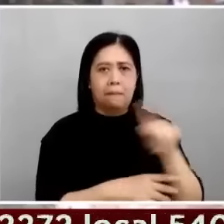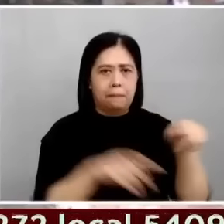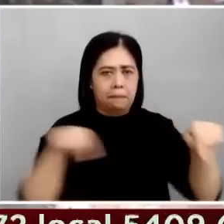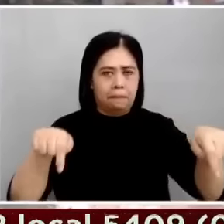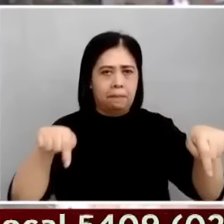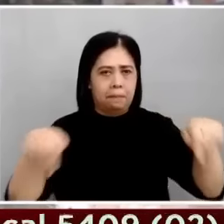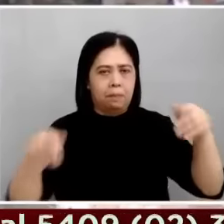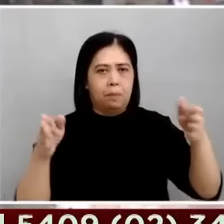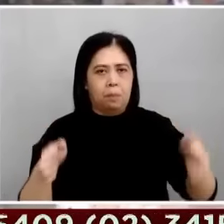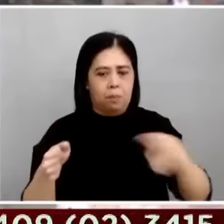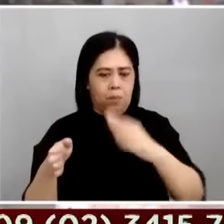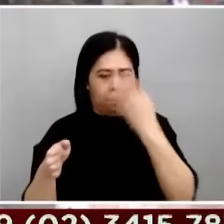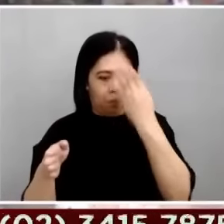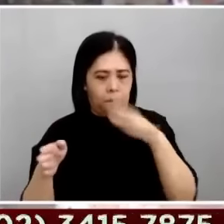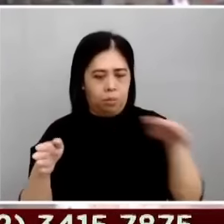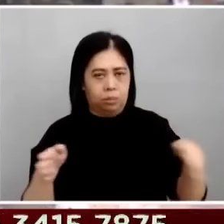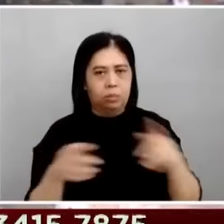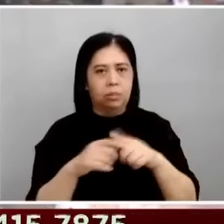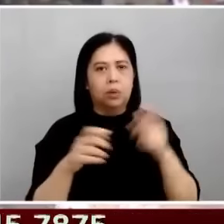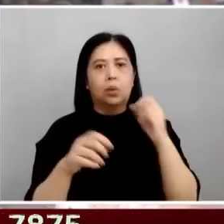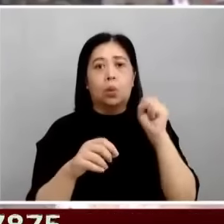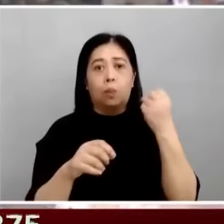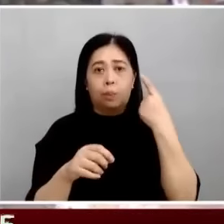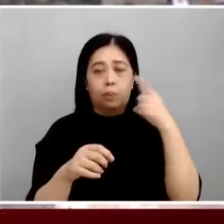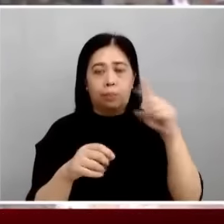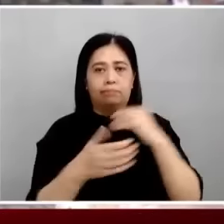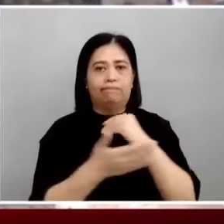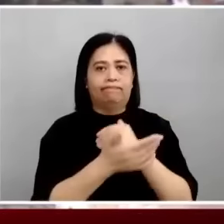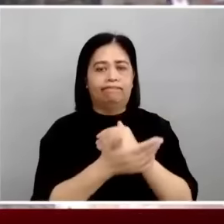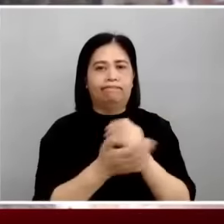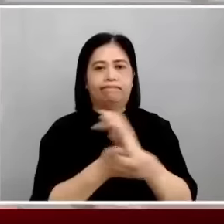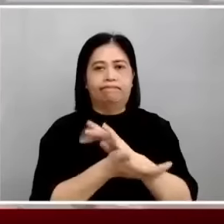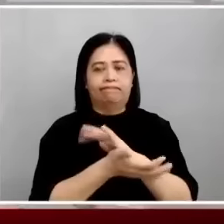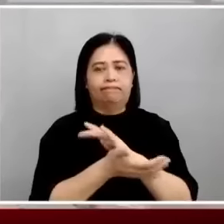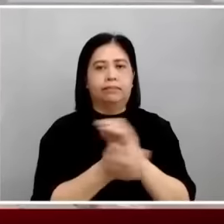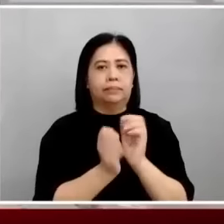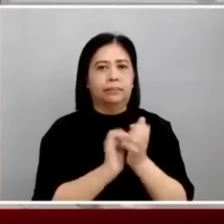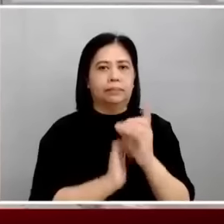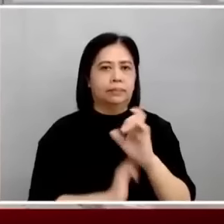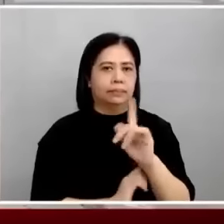bilang pag-iingat na rin sa pagkalat ng Delta variant.